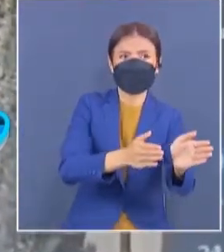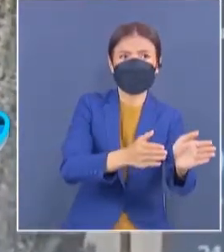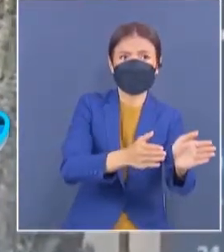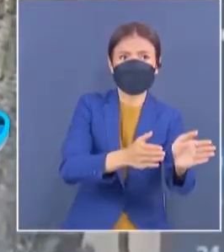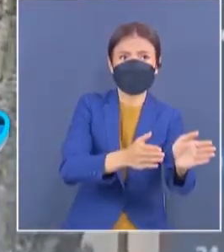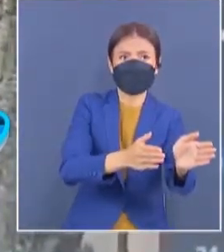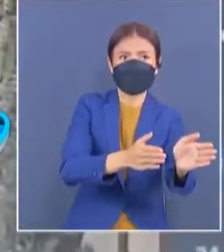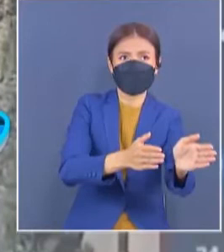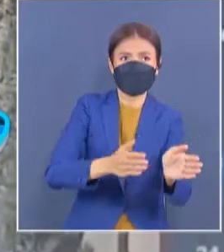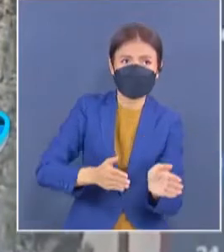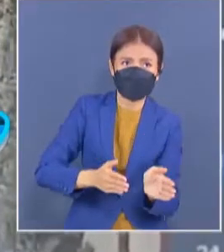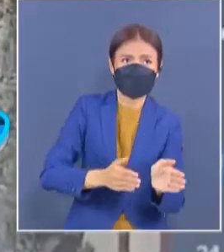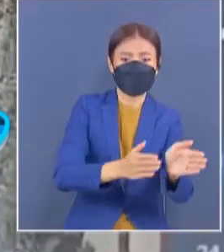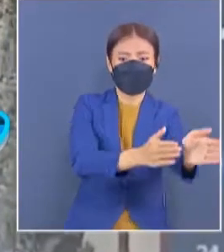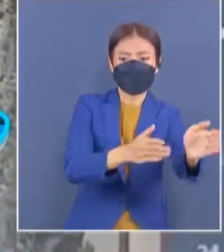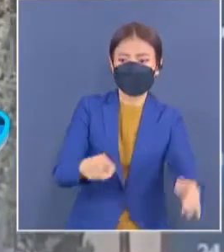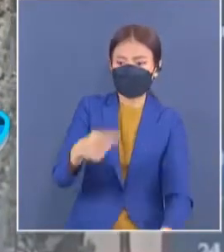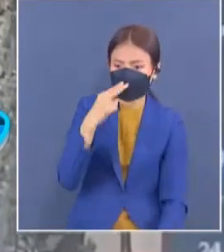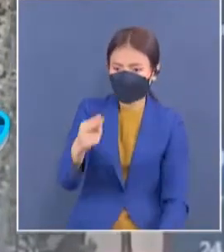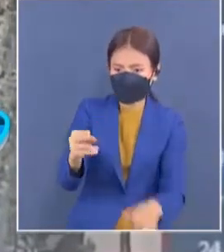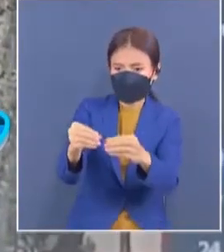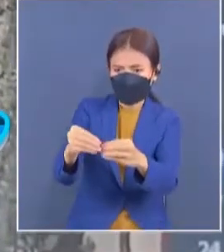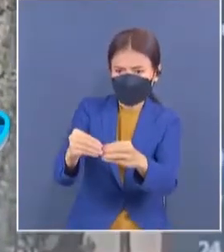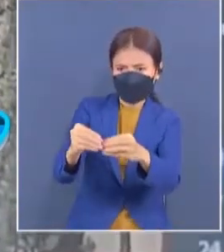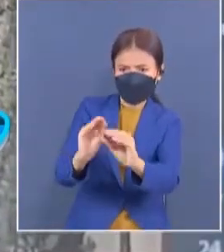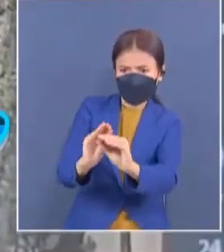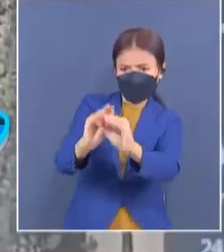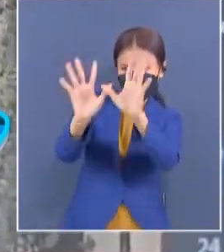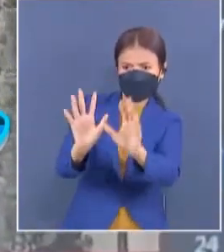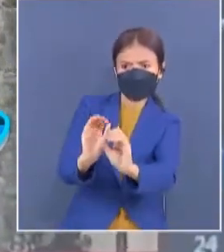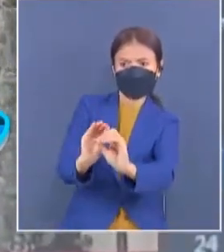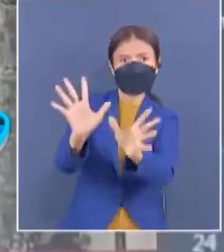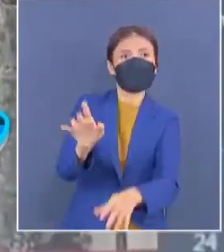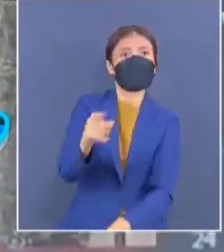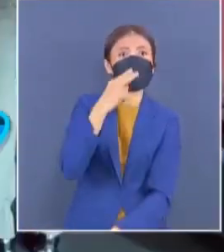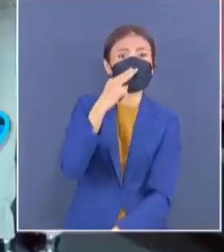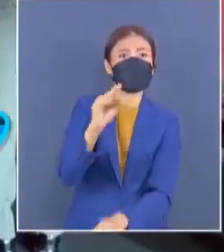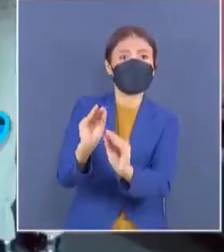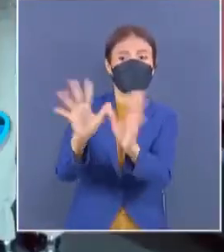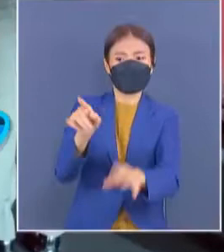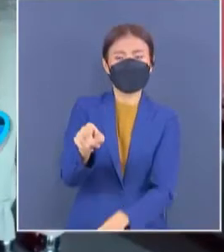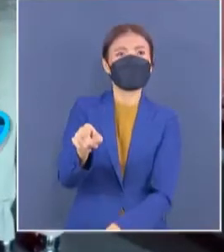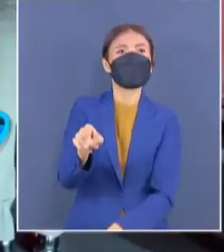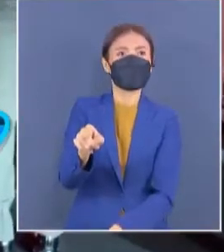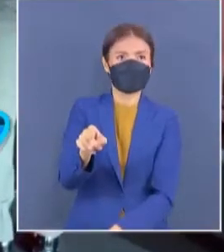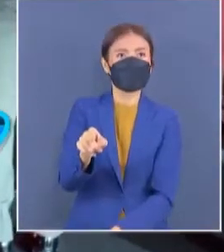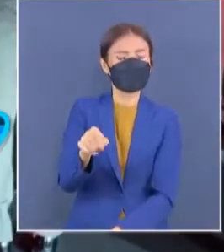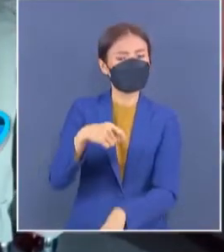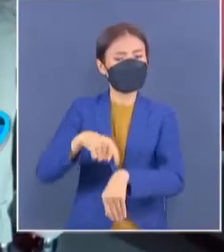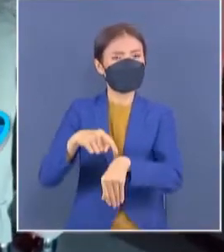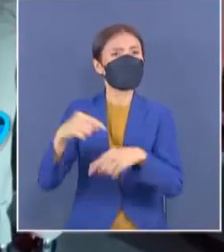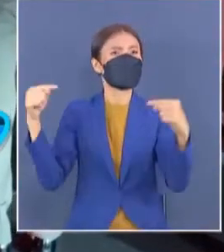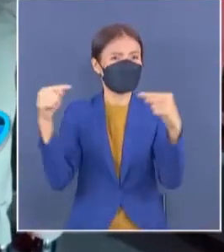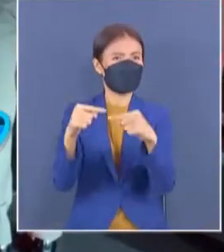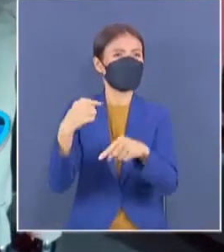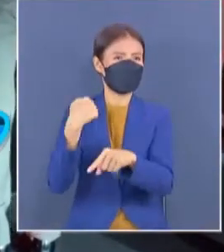มาเป็นแสงสว่างนะฮะเป็นช่วงเวลาเดียวกันกับการเกิดเหตุระเบิดด้านในนี่แหละครับข้อมูลเหล่านี้ก็เลยทำให้ตำรวจสืบสวนน